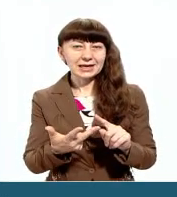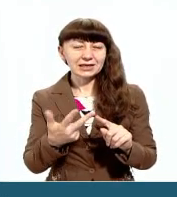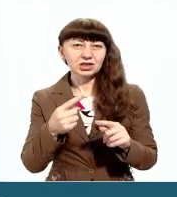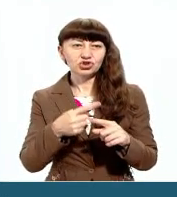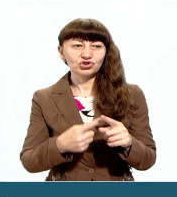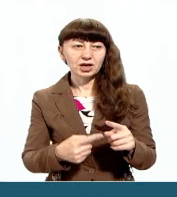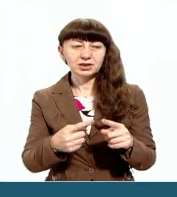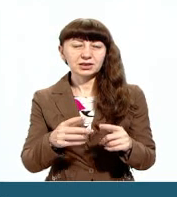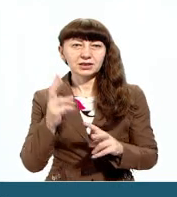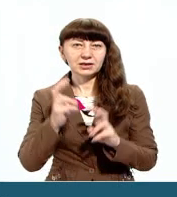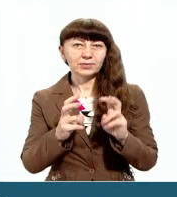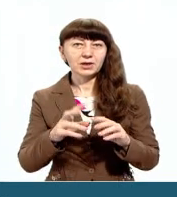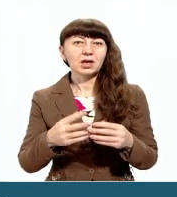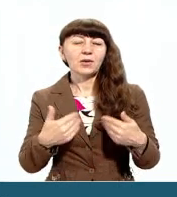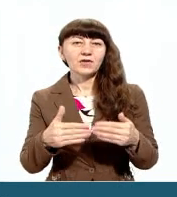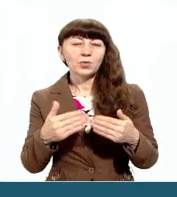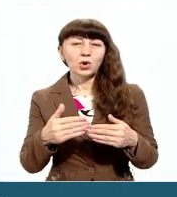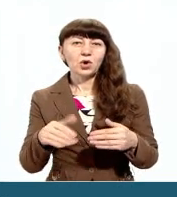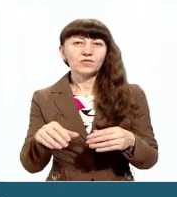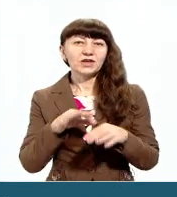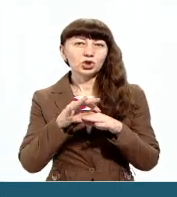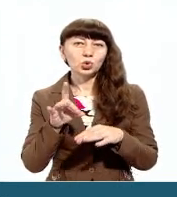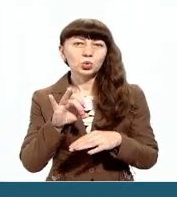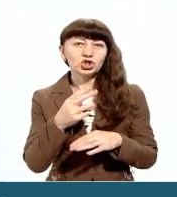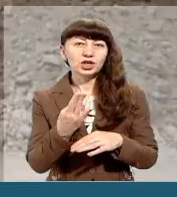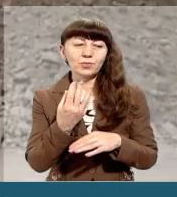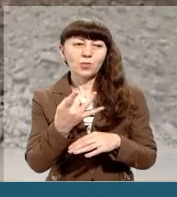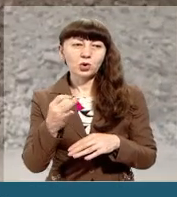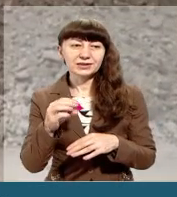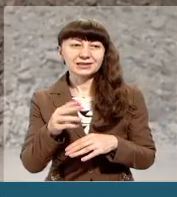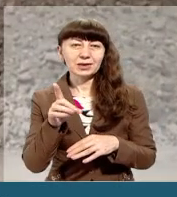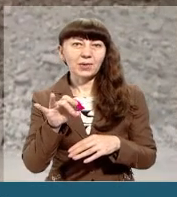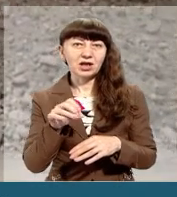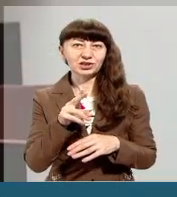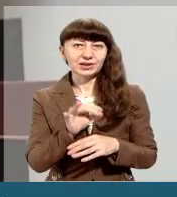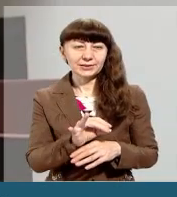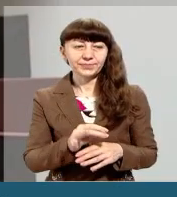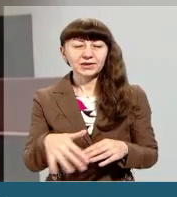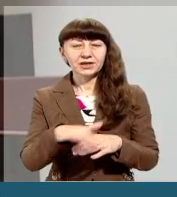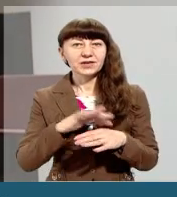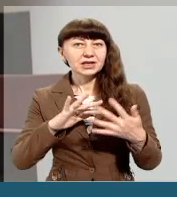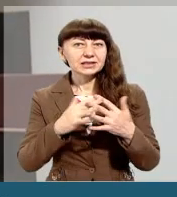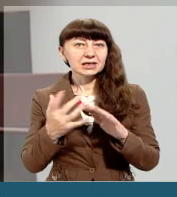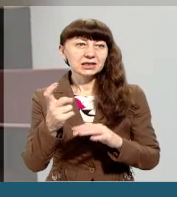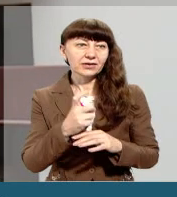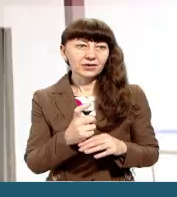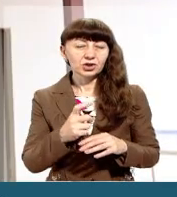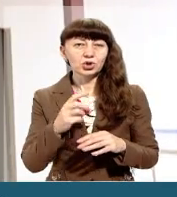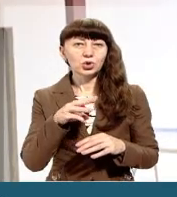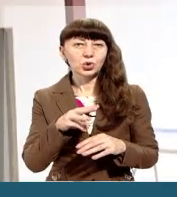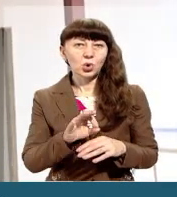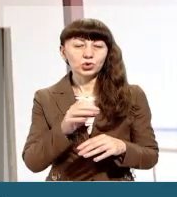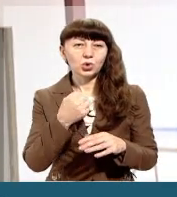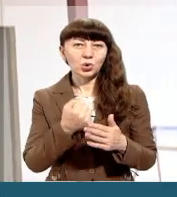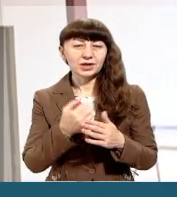по производству главных передач ведущих мостов и углубление локализации производства балок. Что касается сферы сельского хозяйства, то до конца